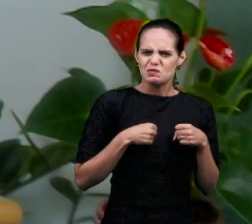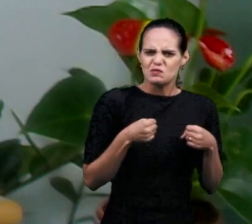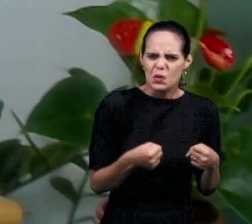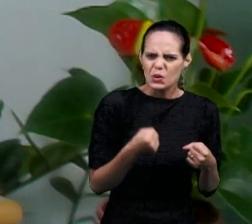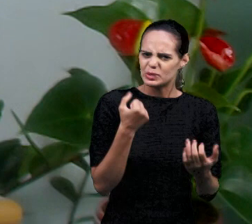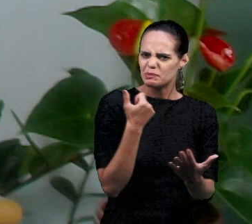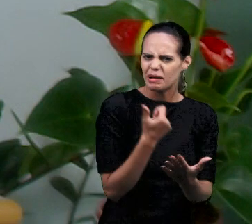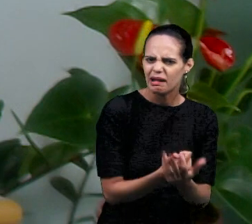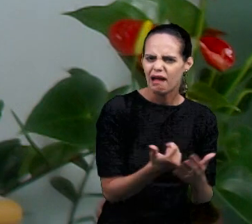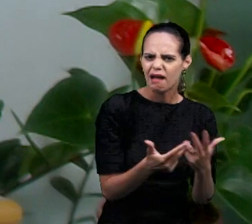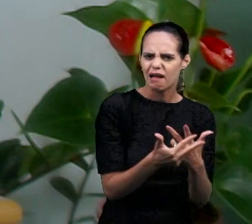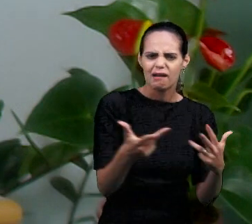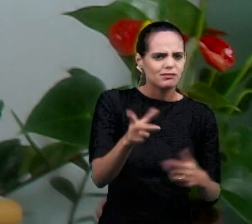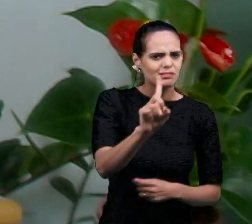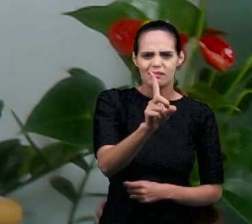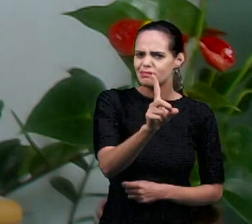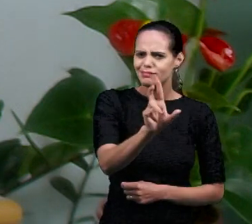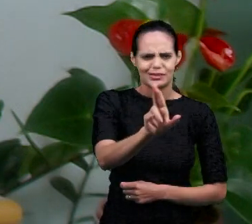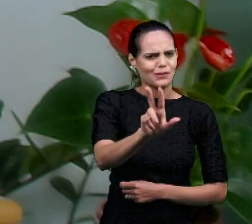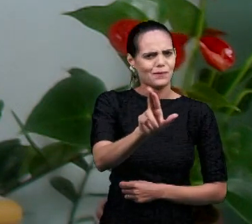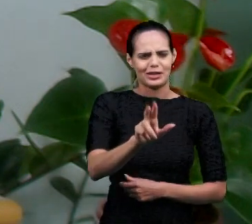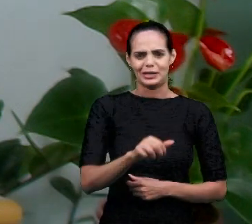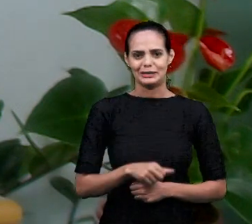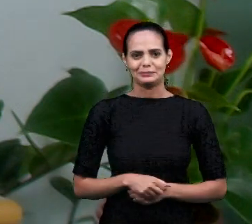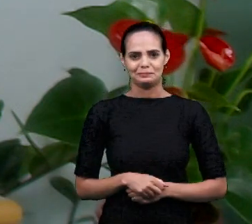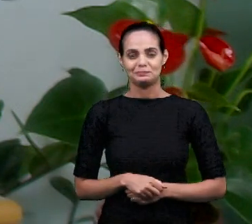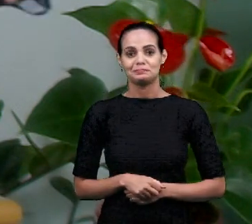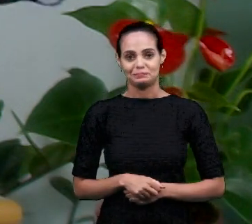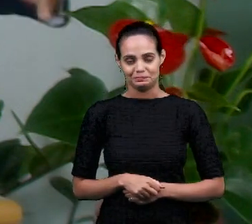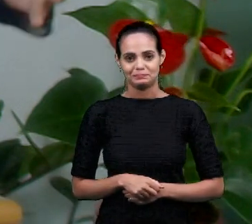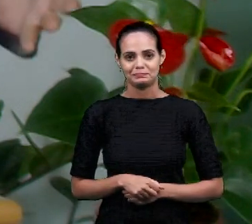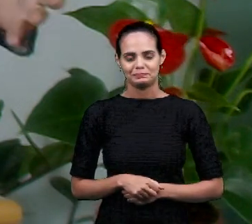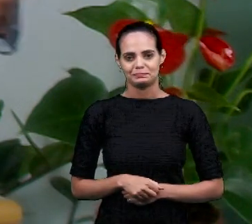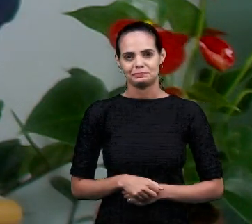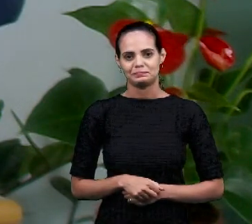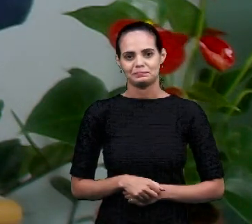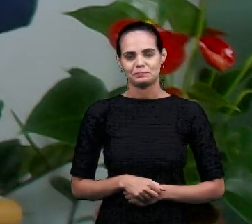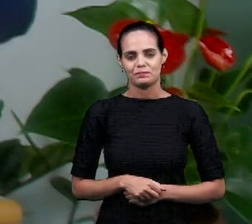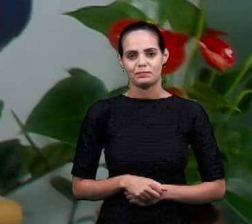que personne ne se glorifie. Donc ça, c'est le dernier argument